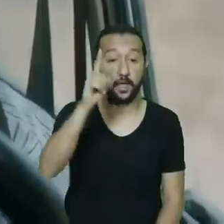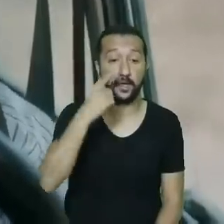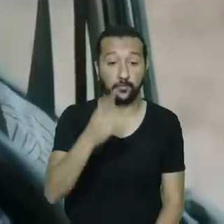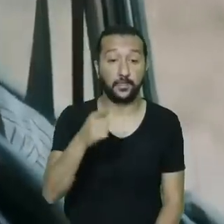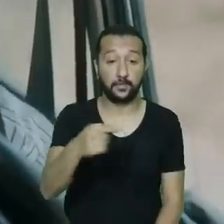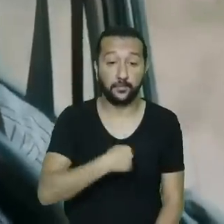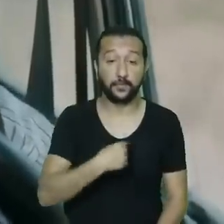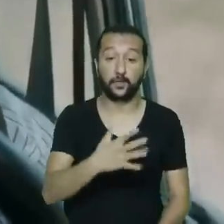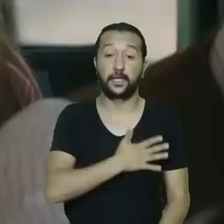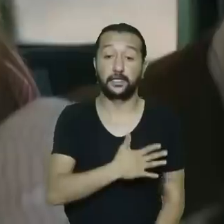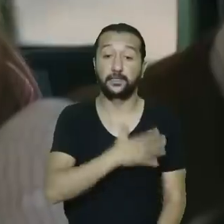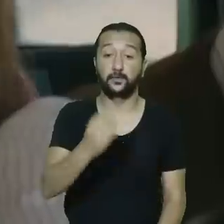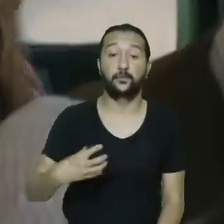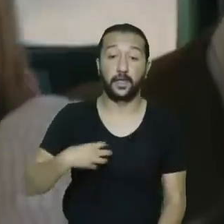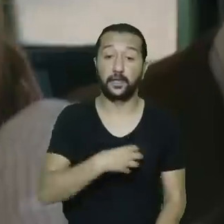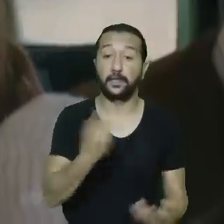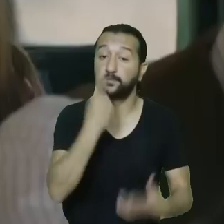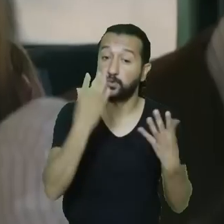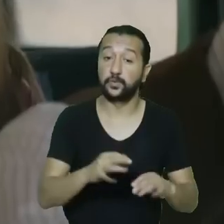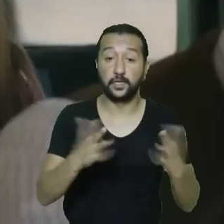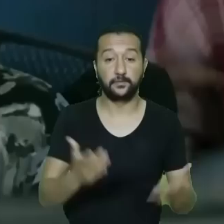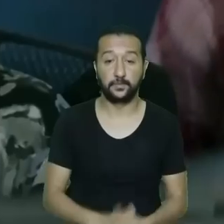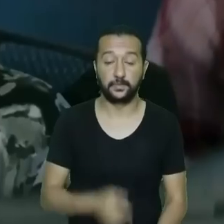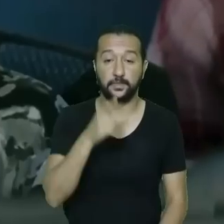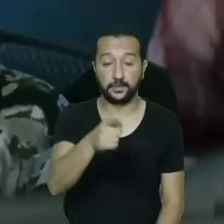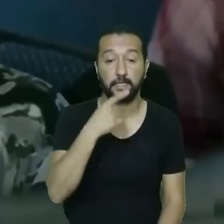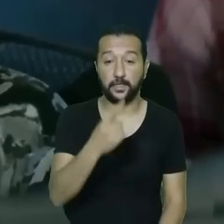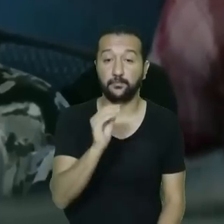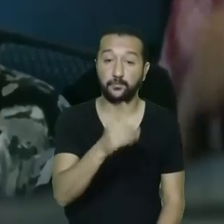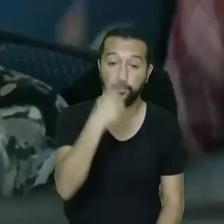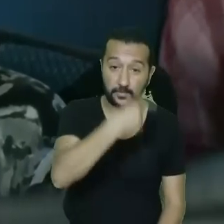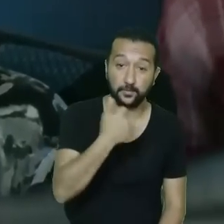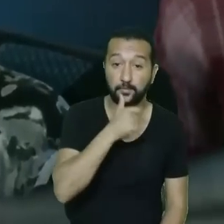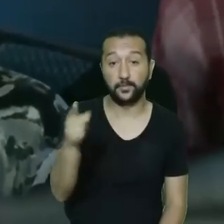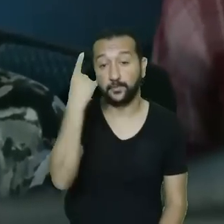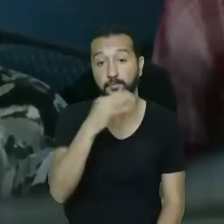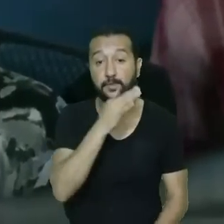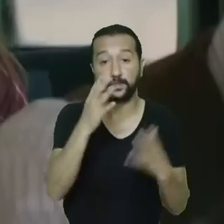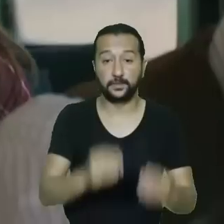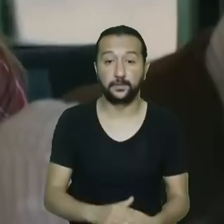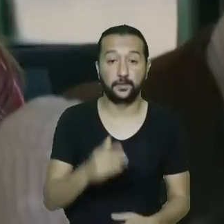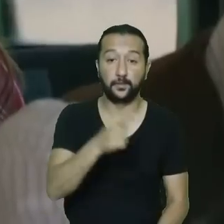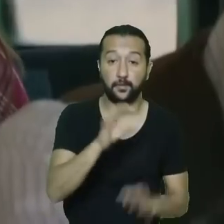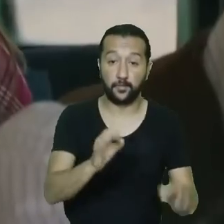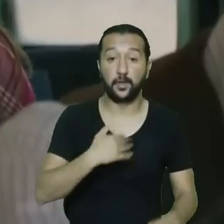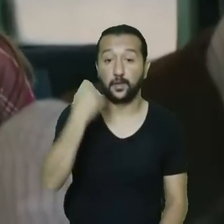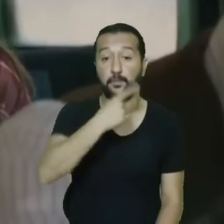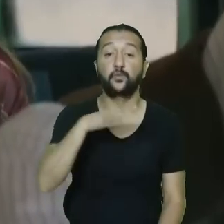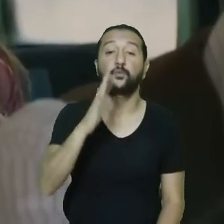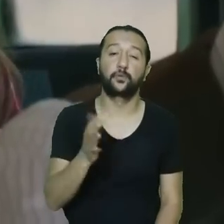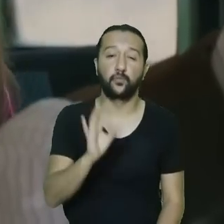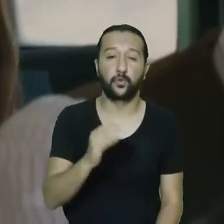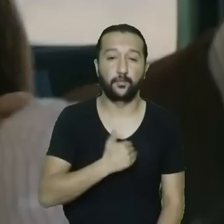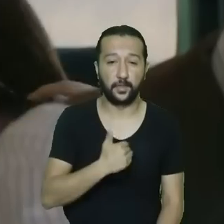Allah! Ben çok heyecanlıyım anne. Nasıl bir şey olacak acaba? Seni mi benzeyecek yoksa babama mı benzeyecek? Bana benzeyemez